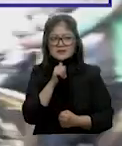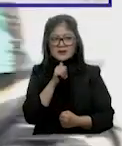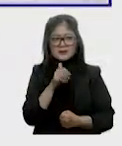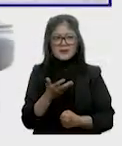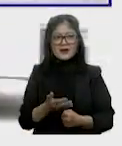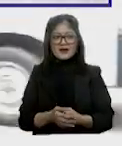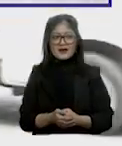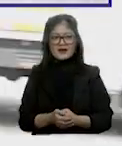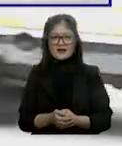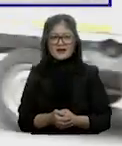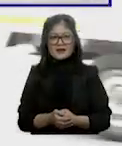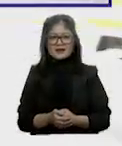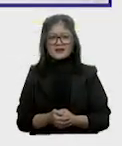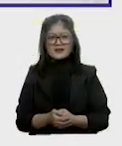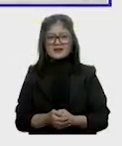Lihat dulu dong sini.